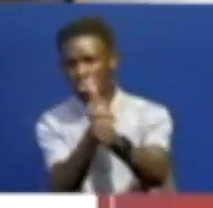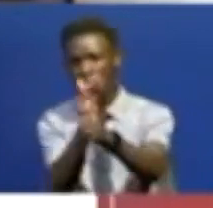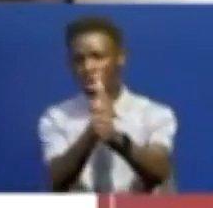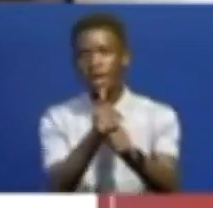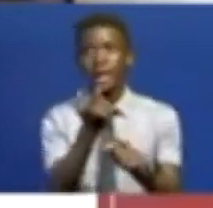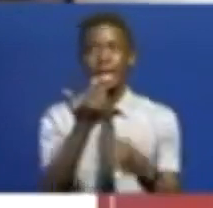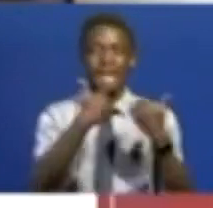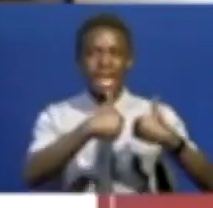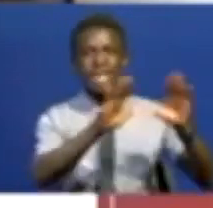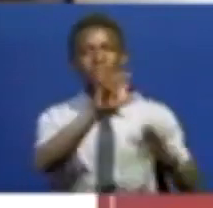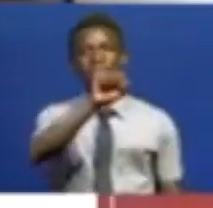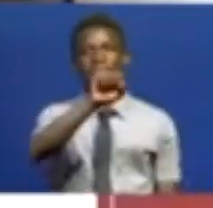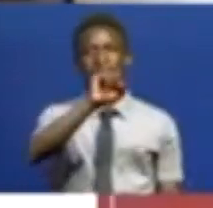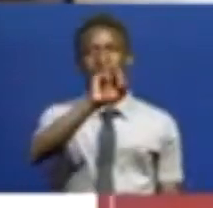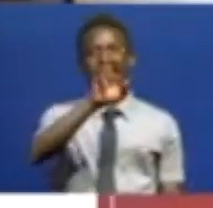jioni.